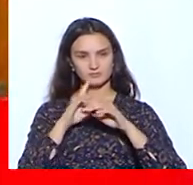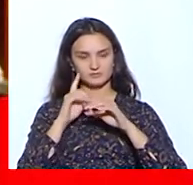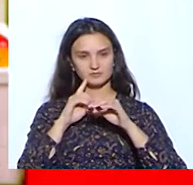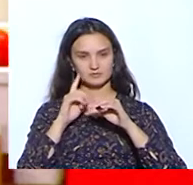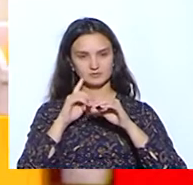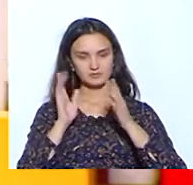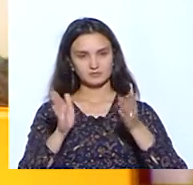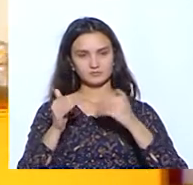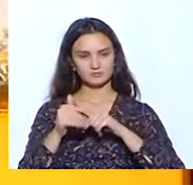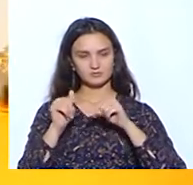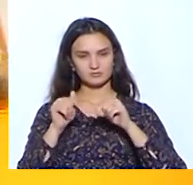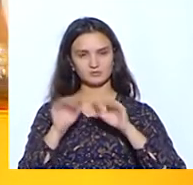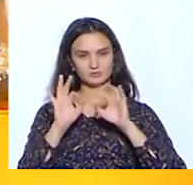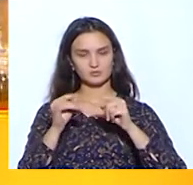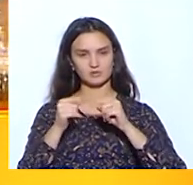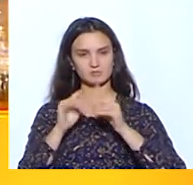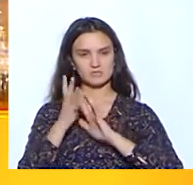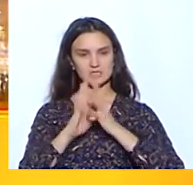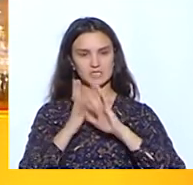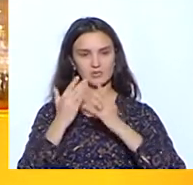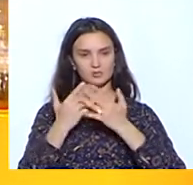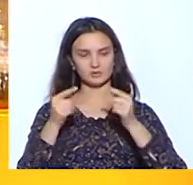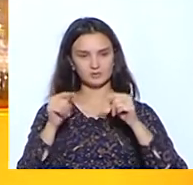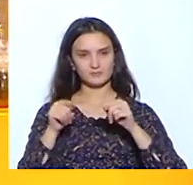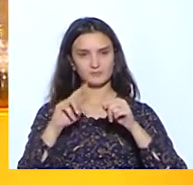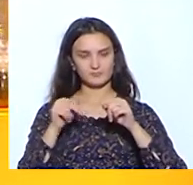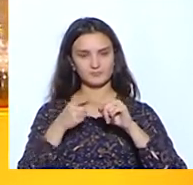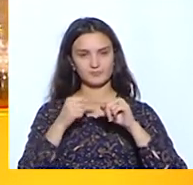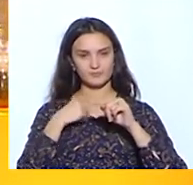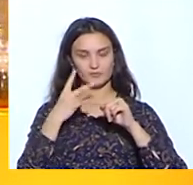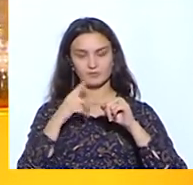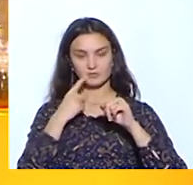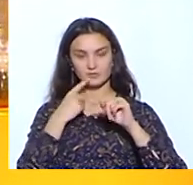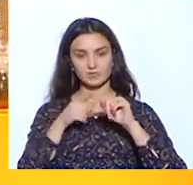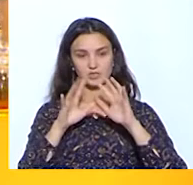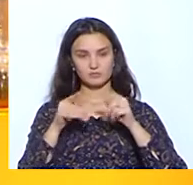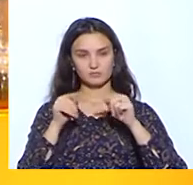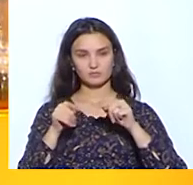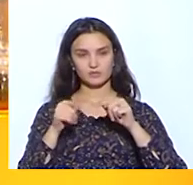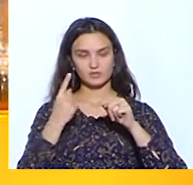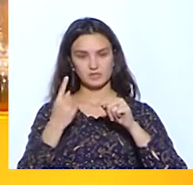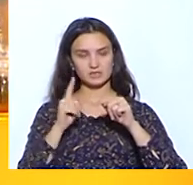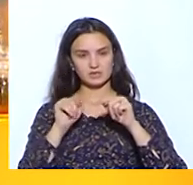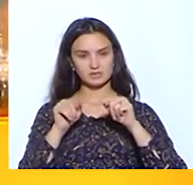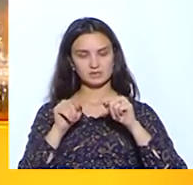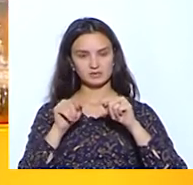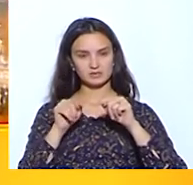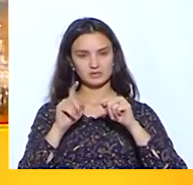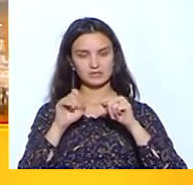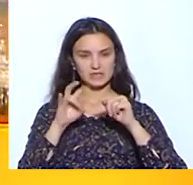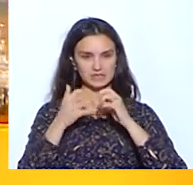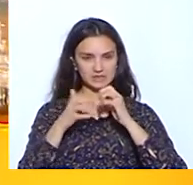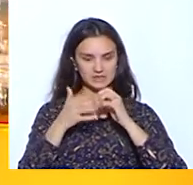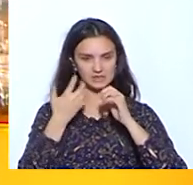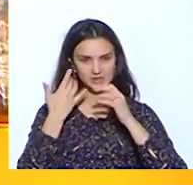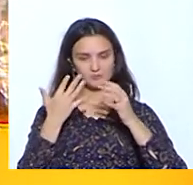ზონა, რომელიც ძალიან უხვია სწორედ მცენარეული ბოჭკოთი. Და ჩვენ უნდა ვთქვათ, რომ ასეთ შემთხვევაში ერთი მხრივ ნედლი ხილი და